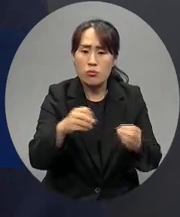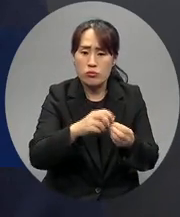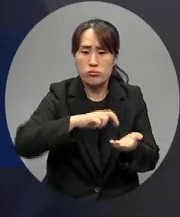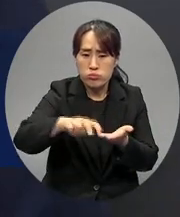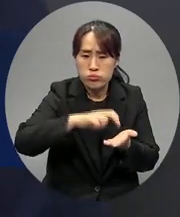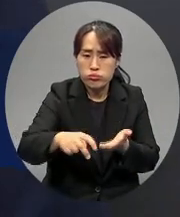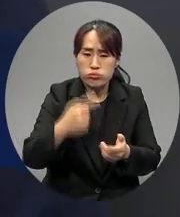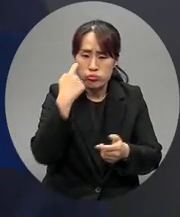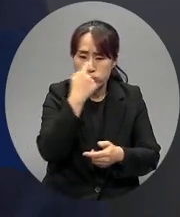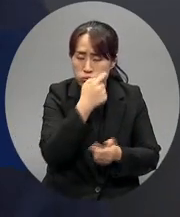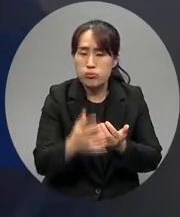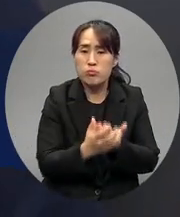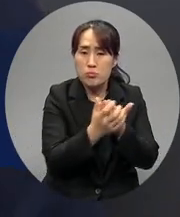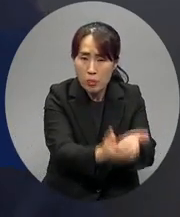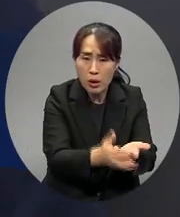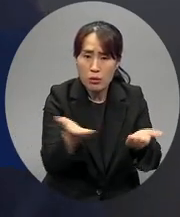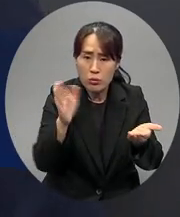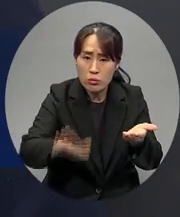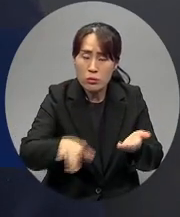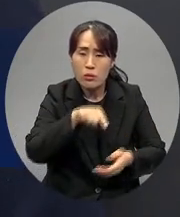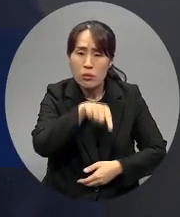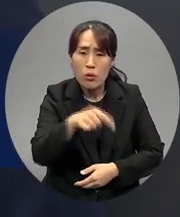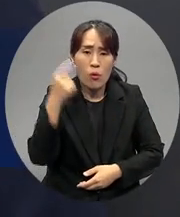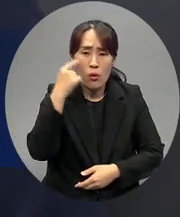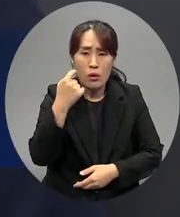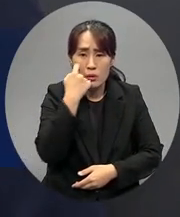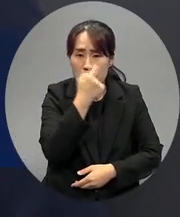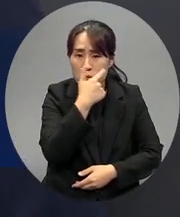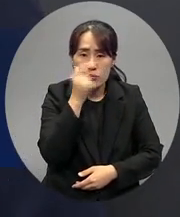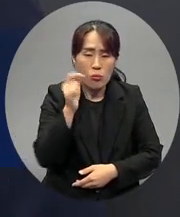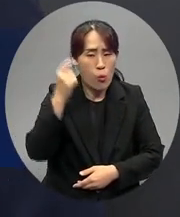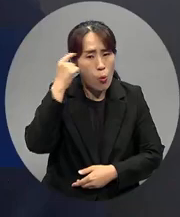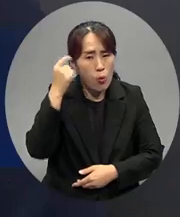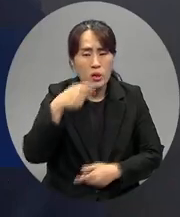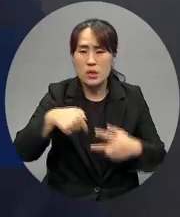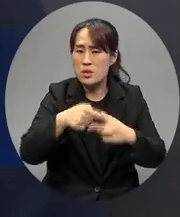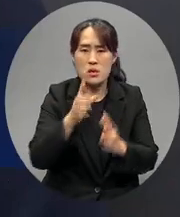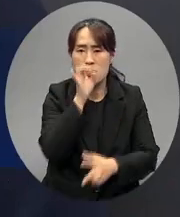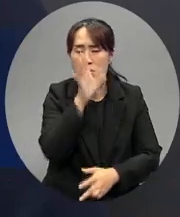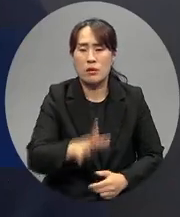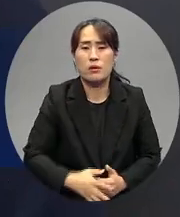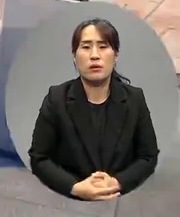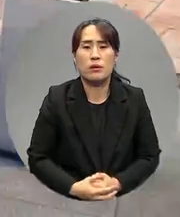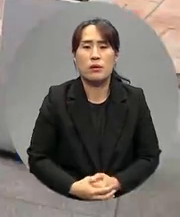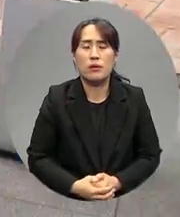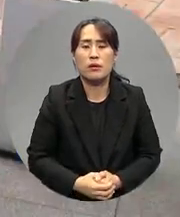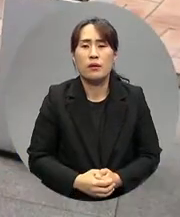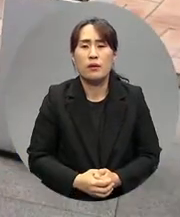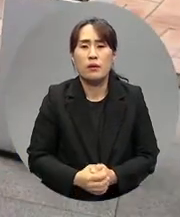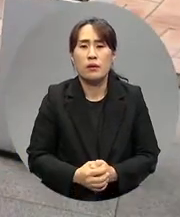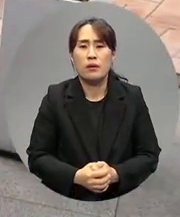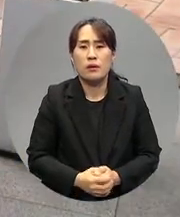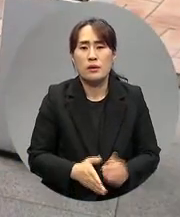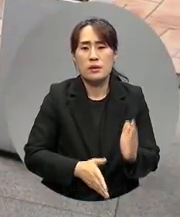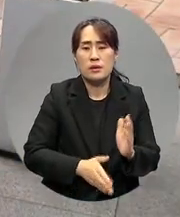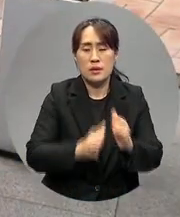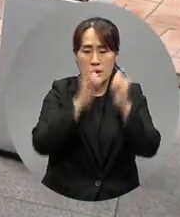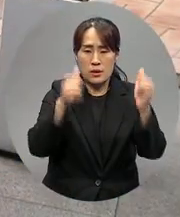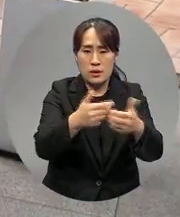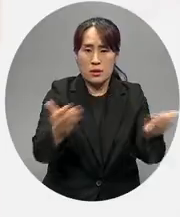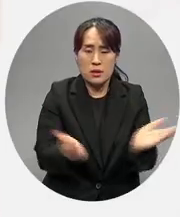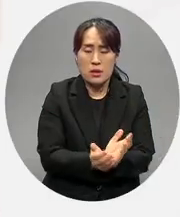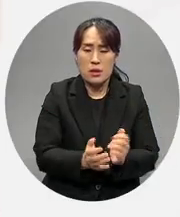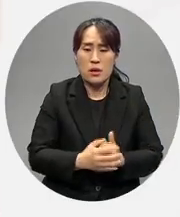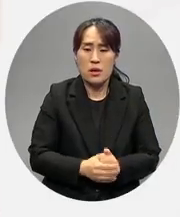그대로 증거로 제출이 됐어요. 그런데도 이게 어떻게 증거불충분이에요. 말 안 되죠. 시민단체는 언론